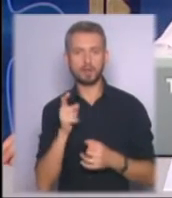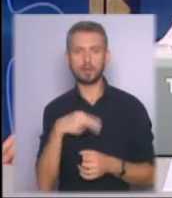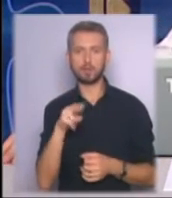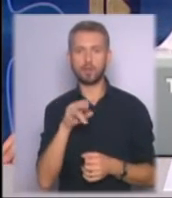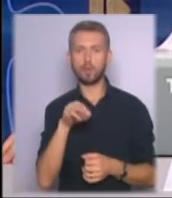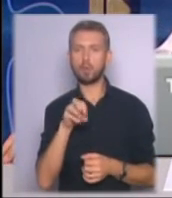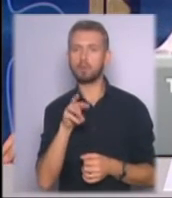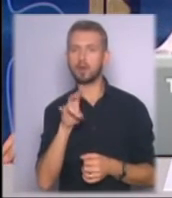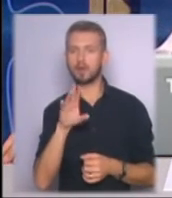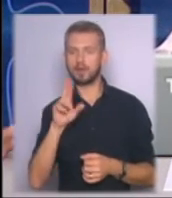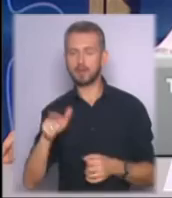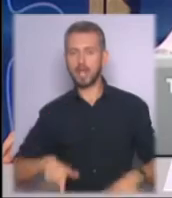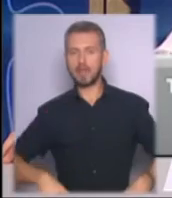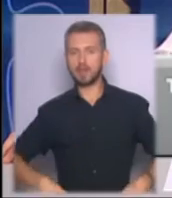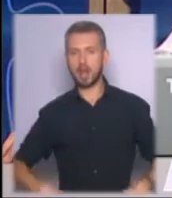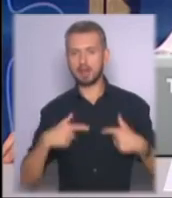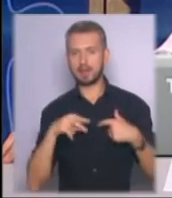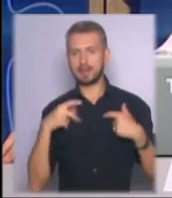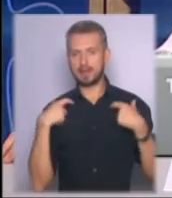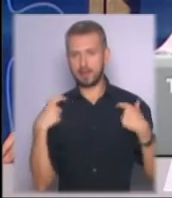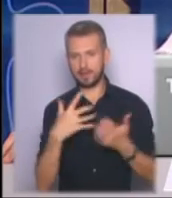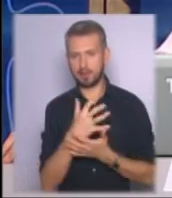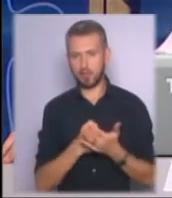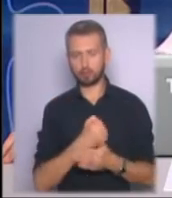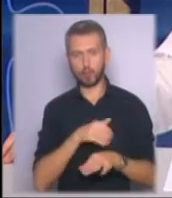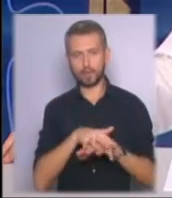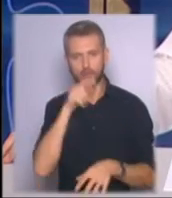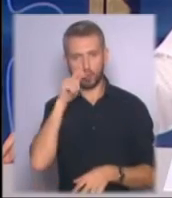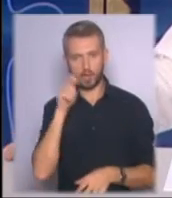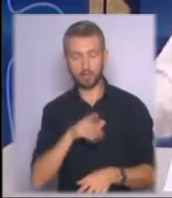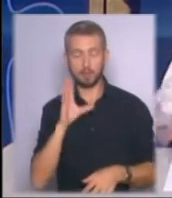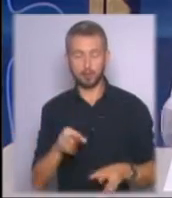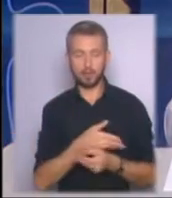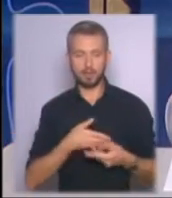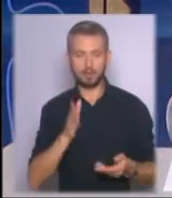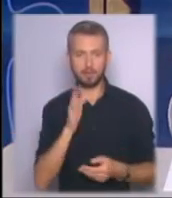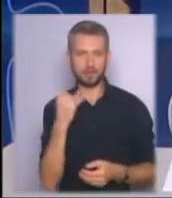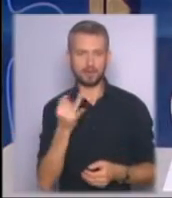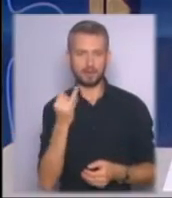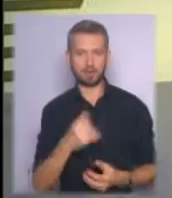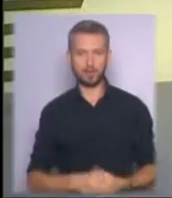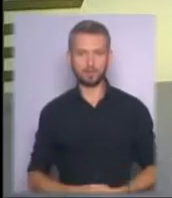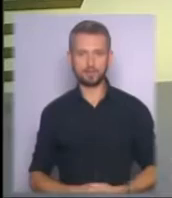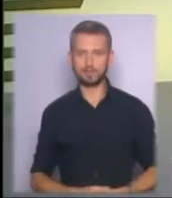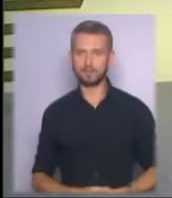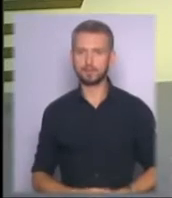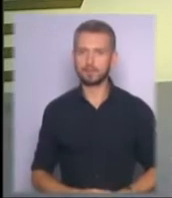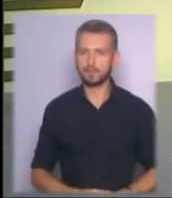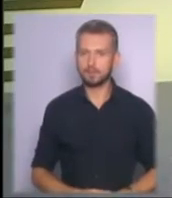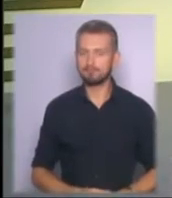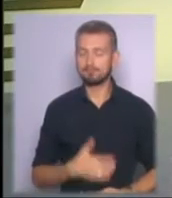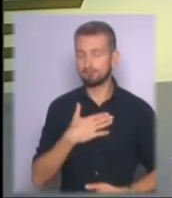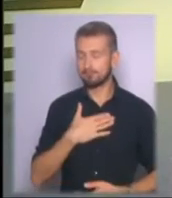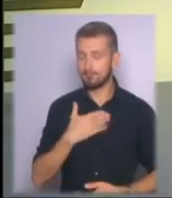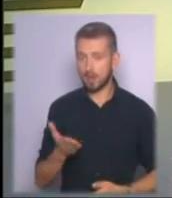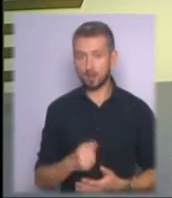Уманцем, генерал-лейтенантом запасу Збройних сил України. Будьте з нами, долучайтеся до нашої дискусії. Переконаний, буде цікаво. Дякую,